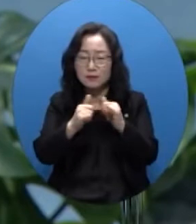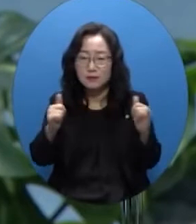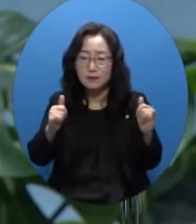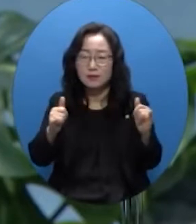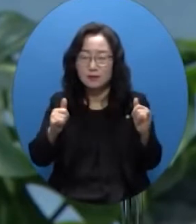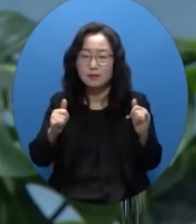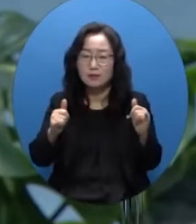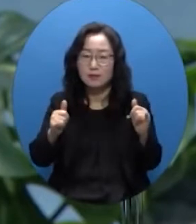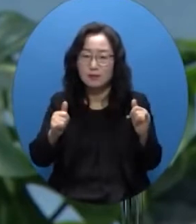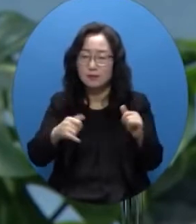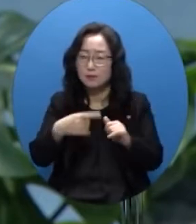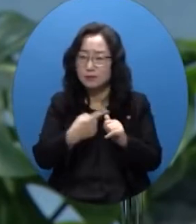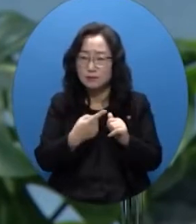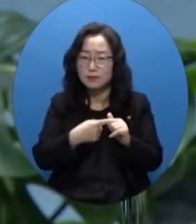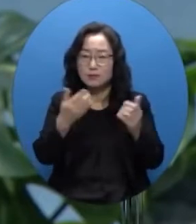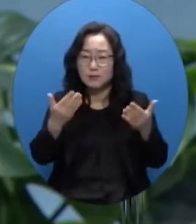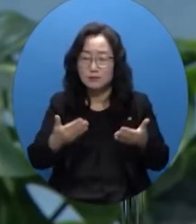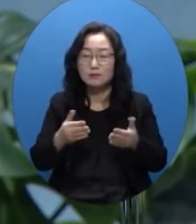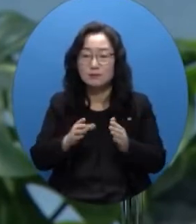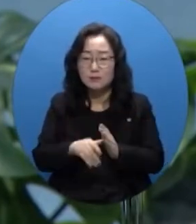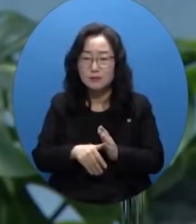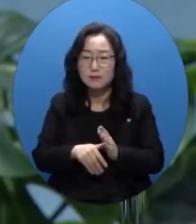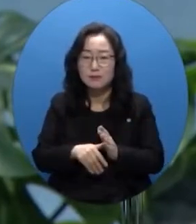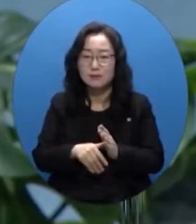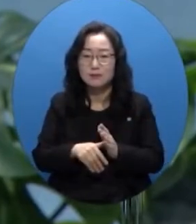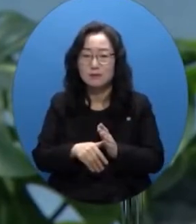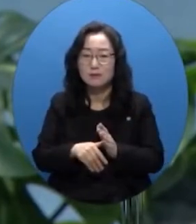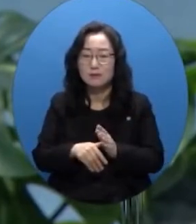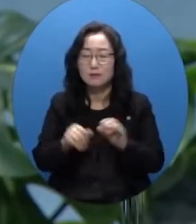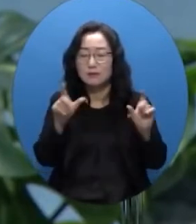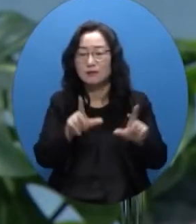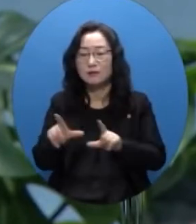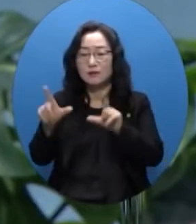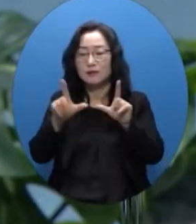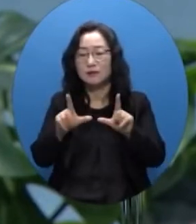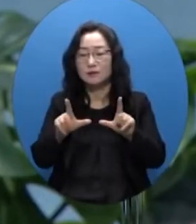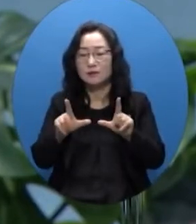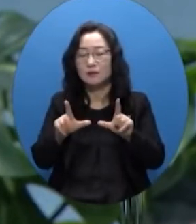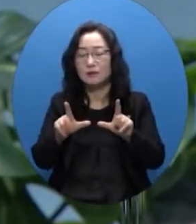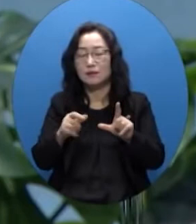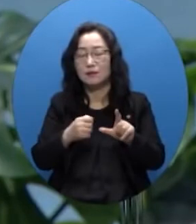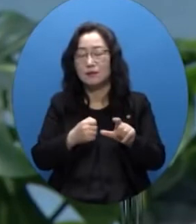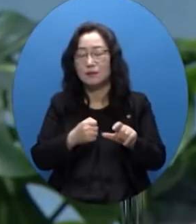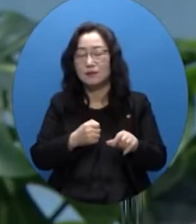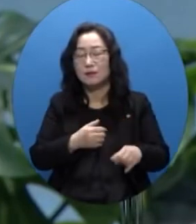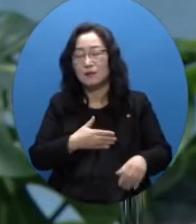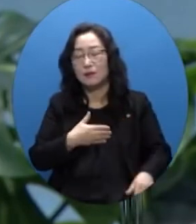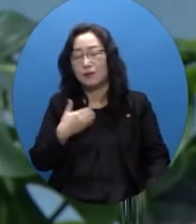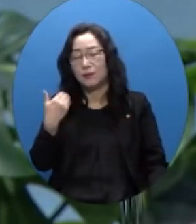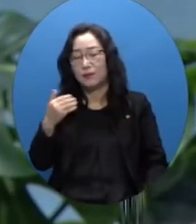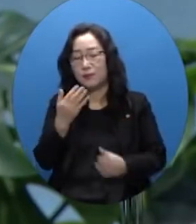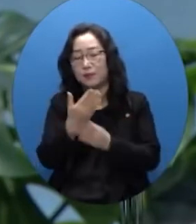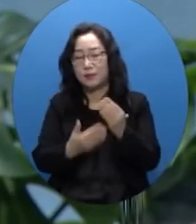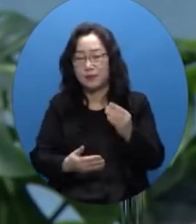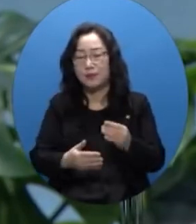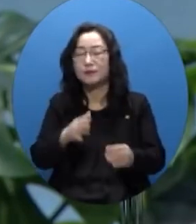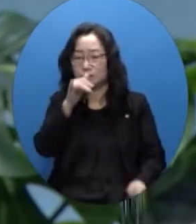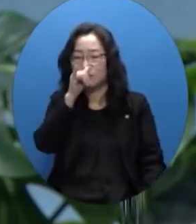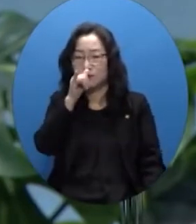이란을 받을 때 삶의 의욕을 잃어버리고 주자 두었다가 있습니다